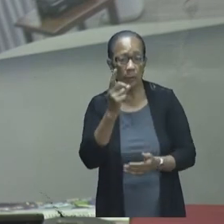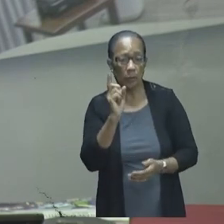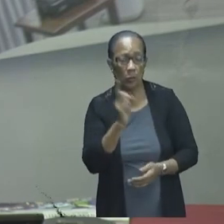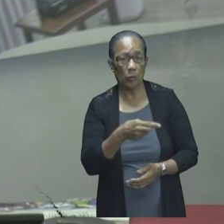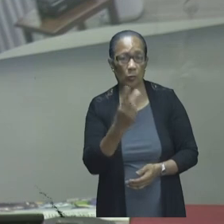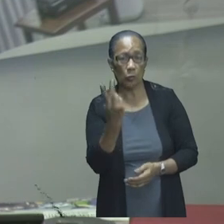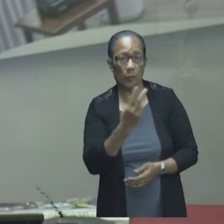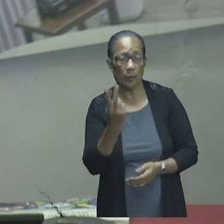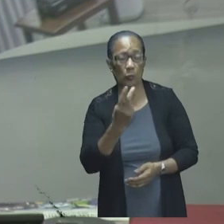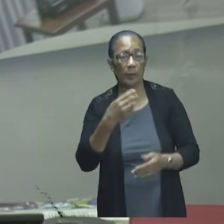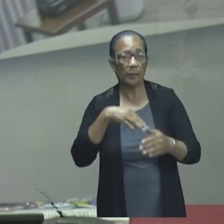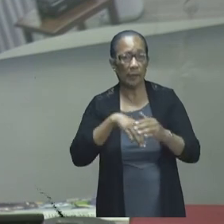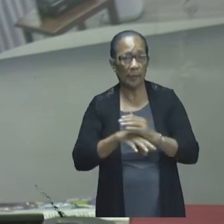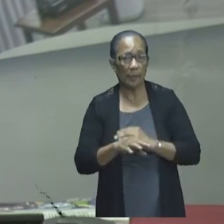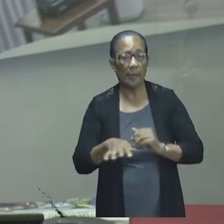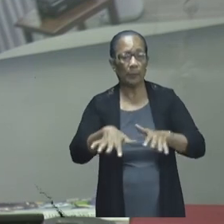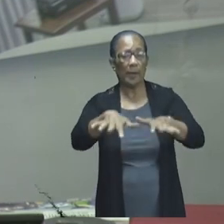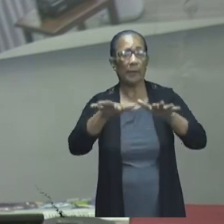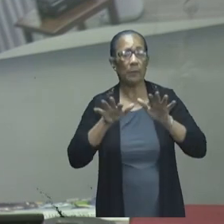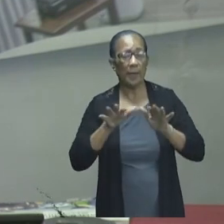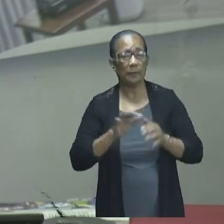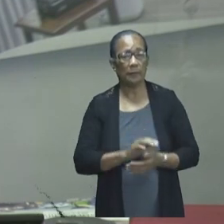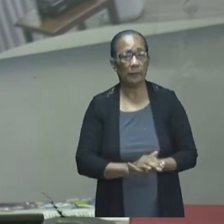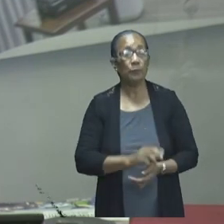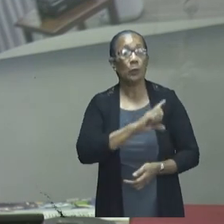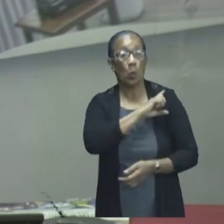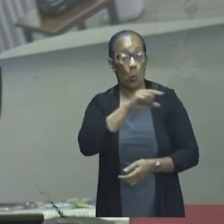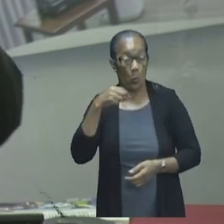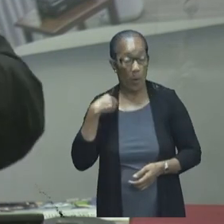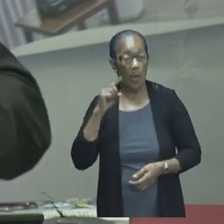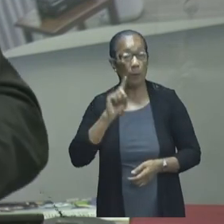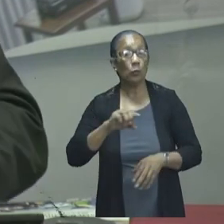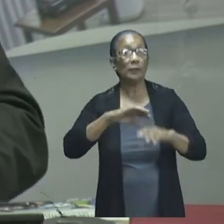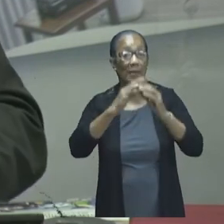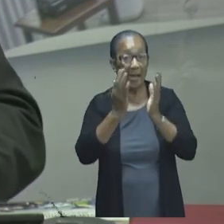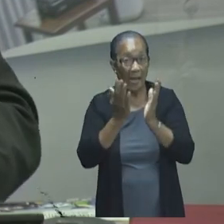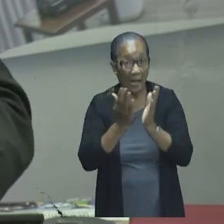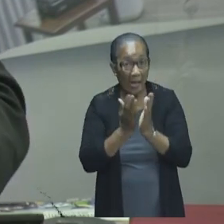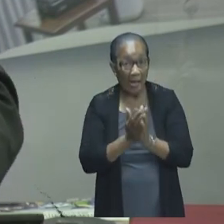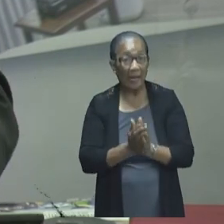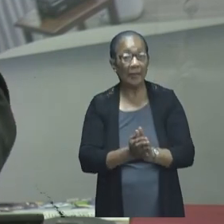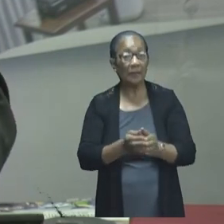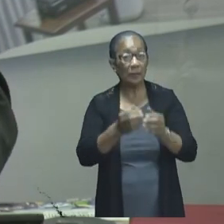het parlement wij moeten alles realiseren